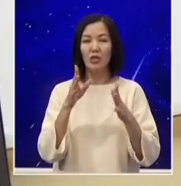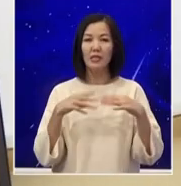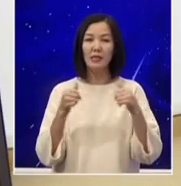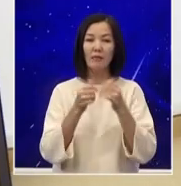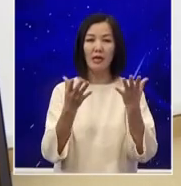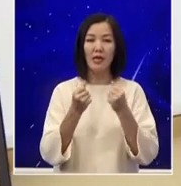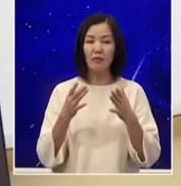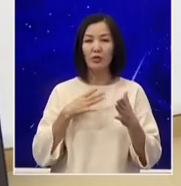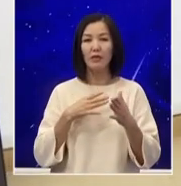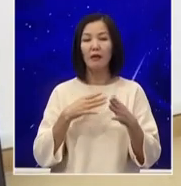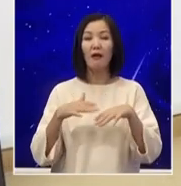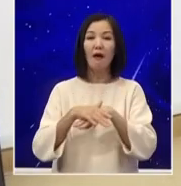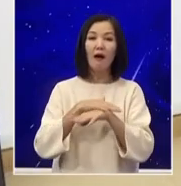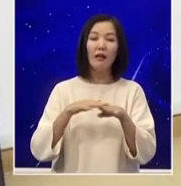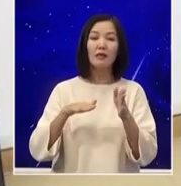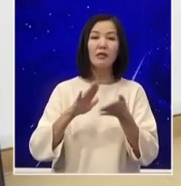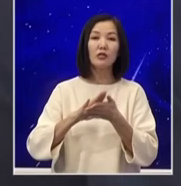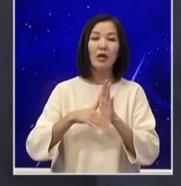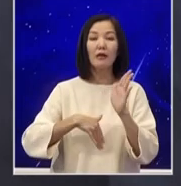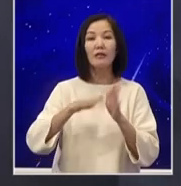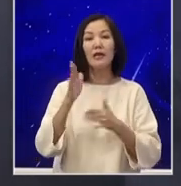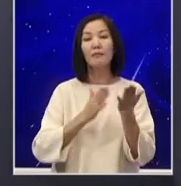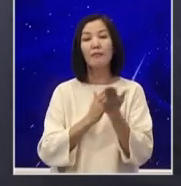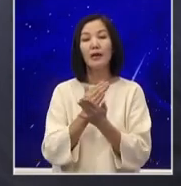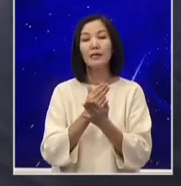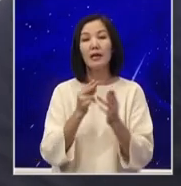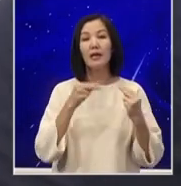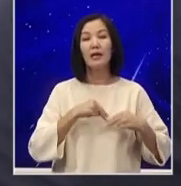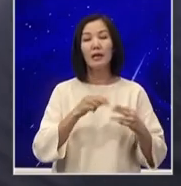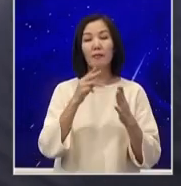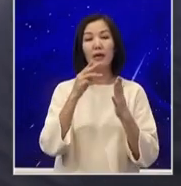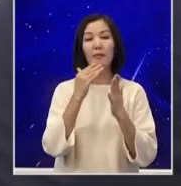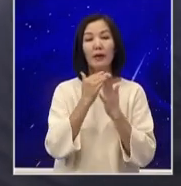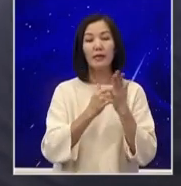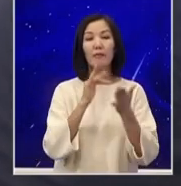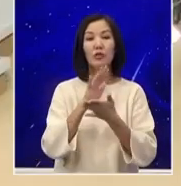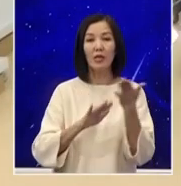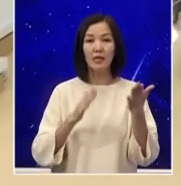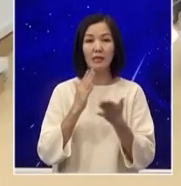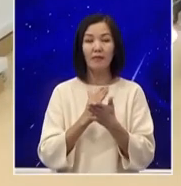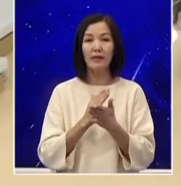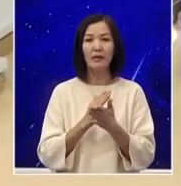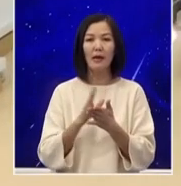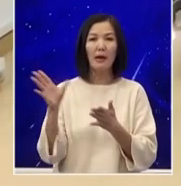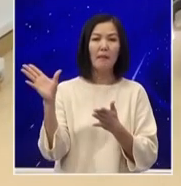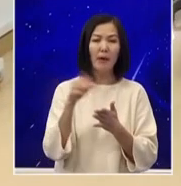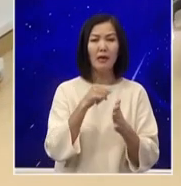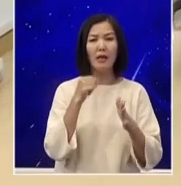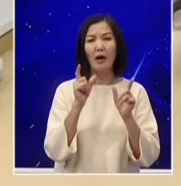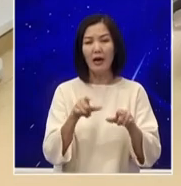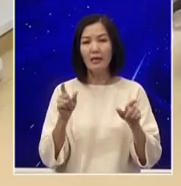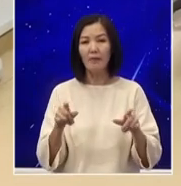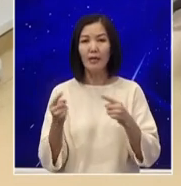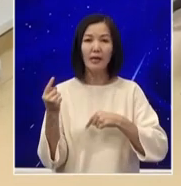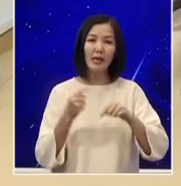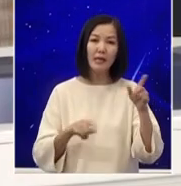Айта кетсек, елімізде халықтың тұрмыс сапасын жақсартуға бағытталған еңбек бағдарламасы әлі жалғасып жатыр. Кез келген жұмыссыз жүрген азамат